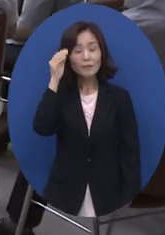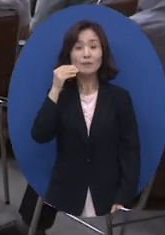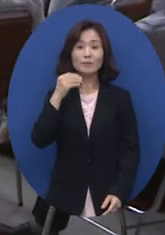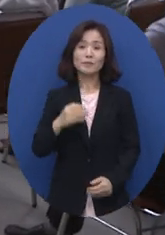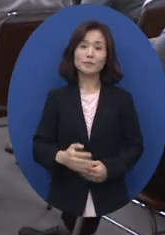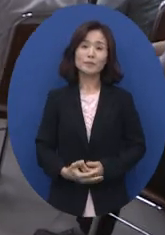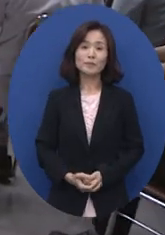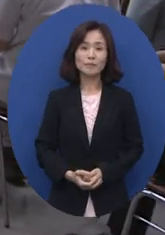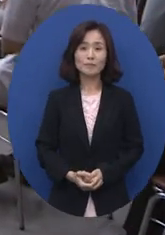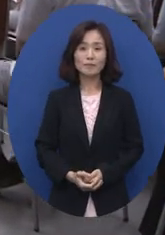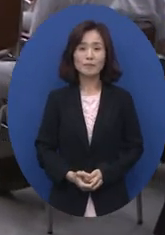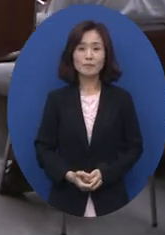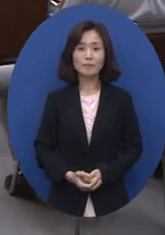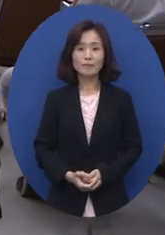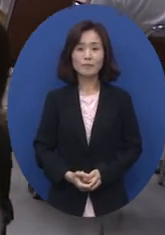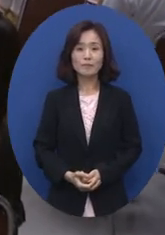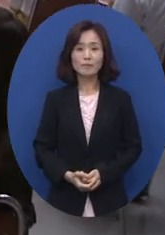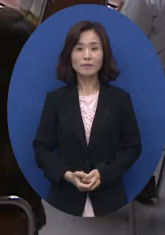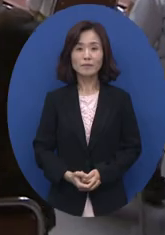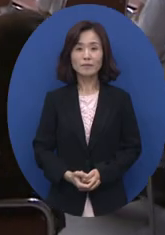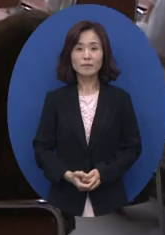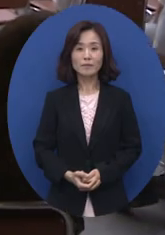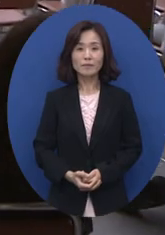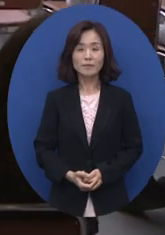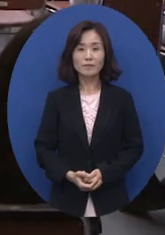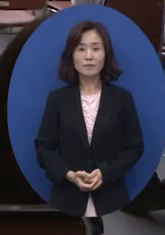cctv 최창수 높다